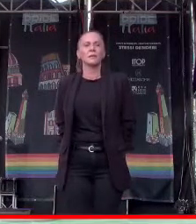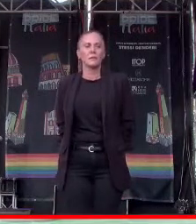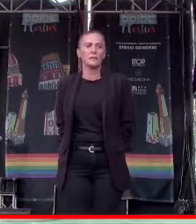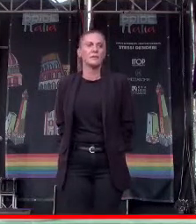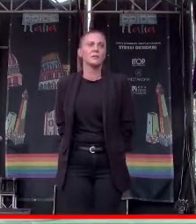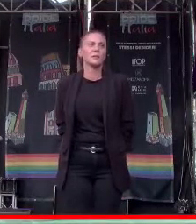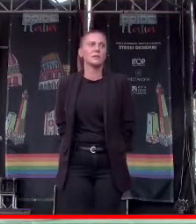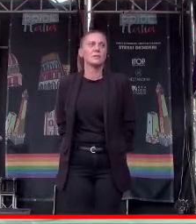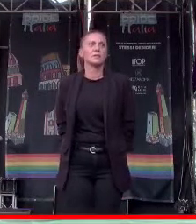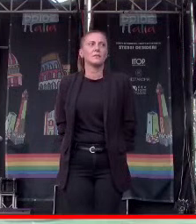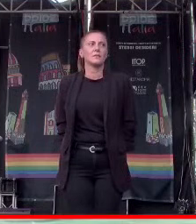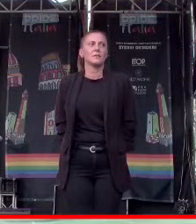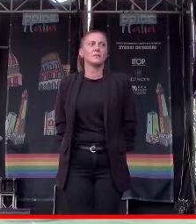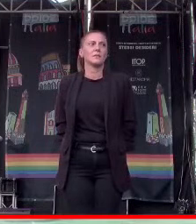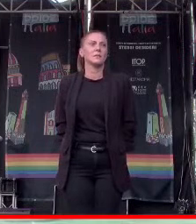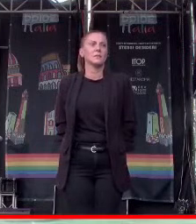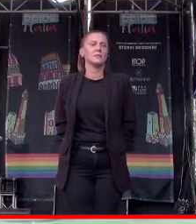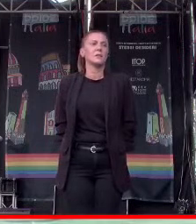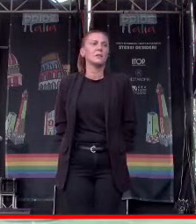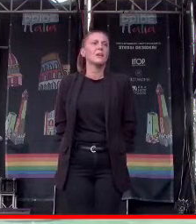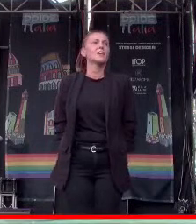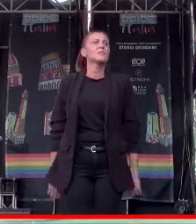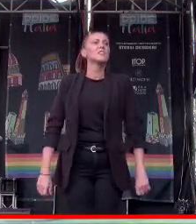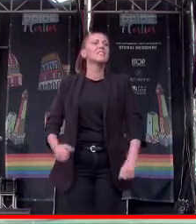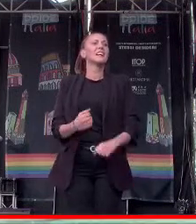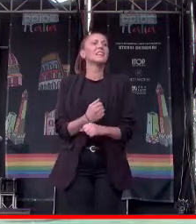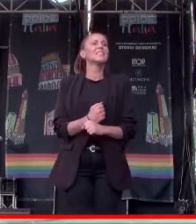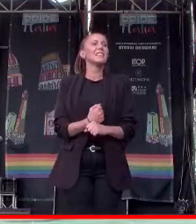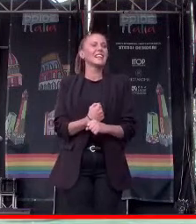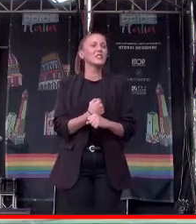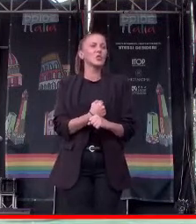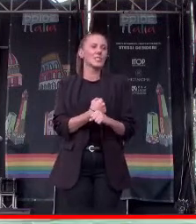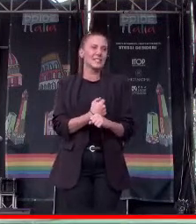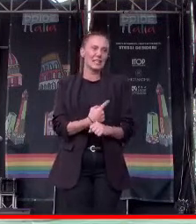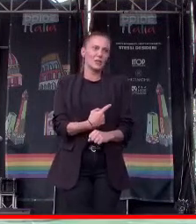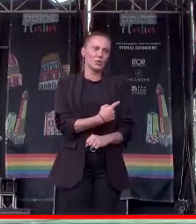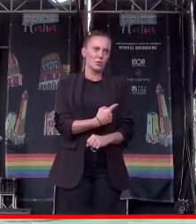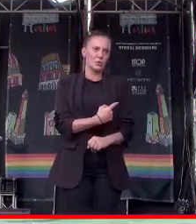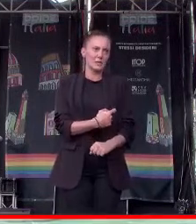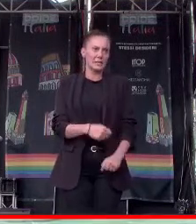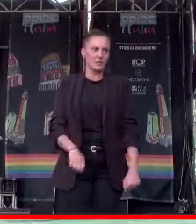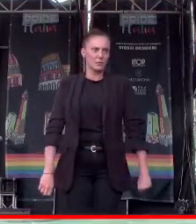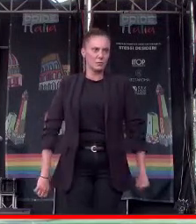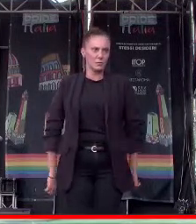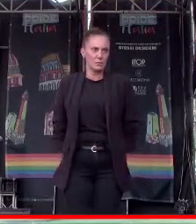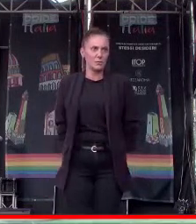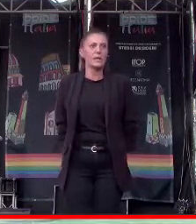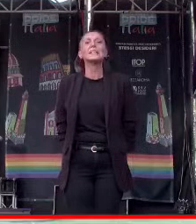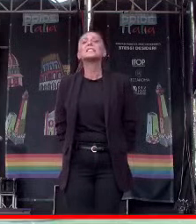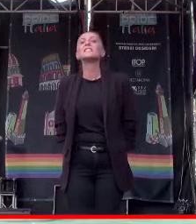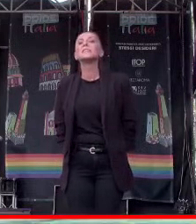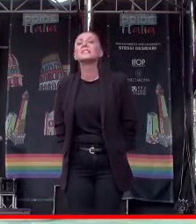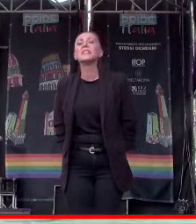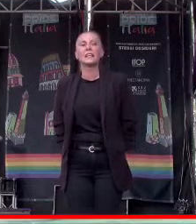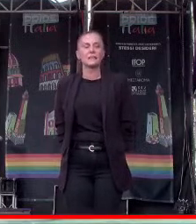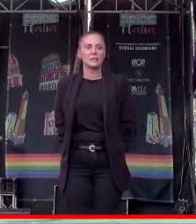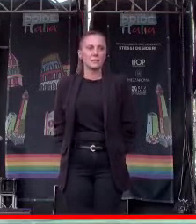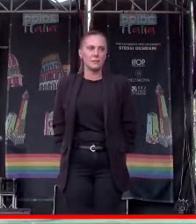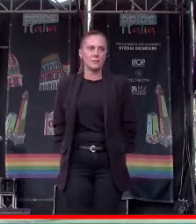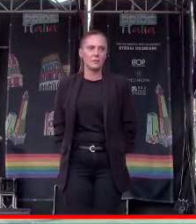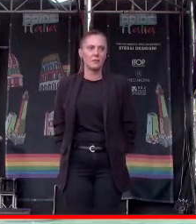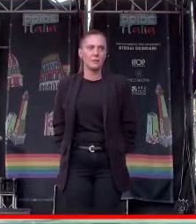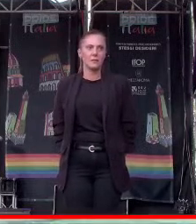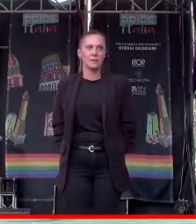Sì, eccola. E prima rimbombavo un pochetto. Vuoi dirla tu? Una cosa al